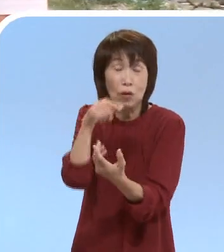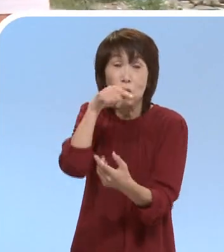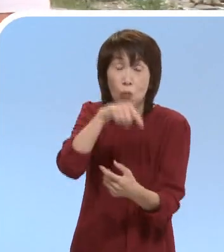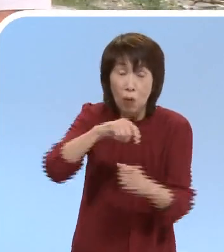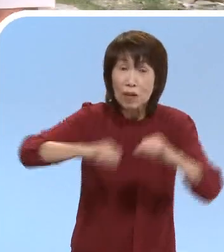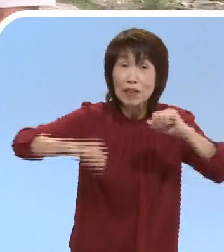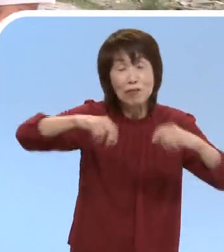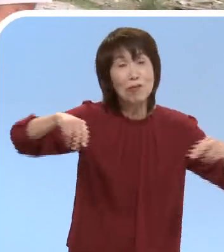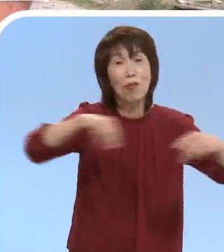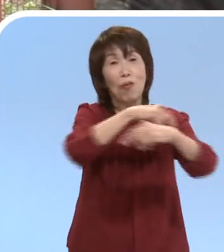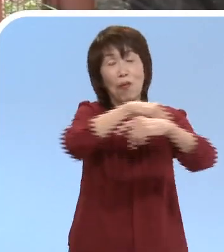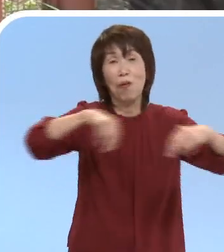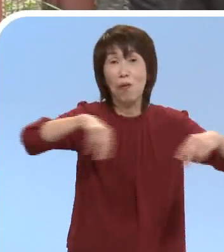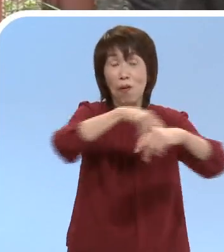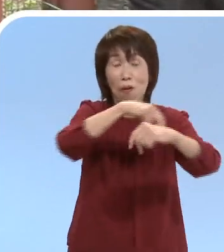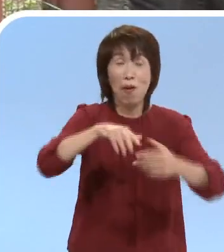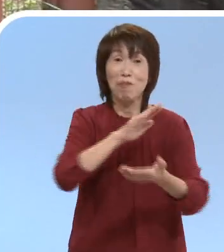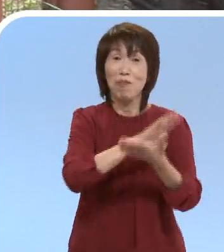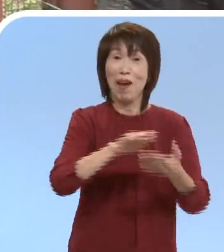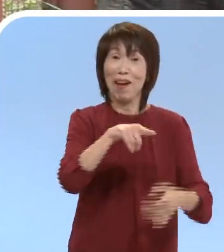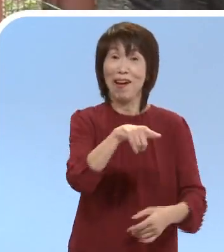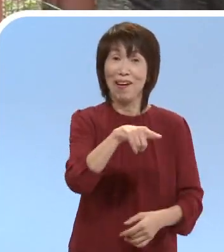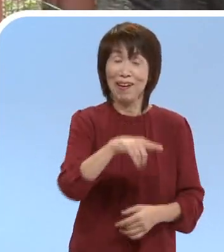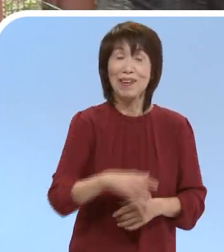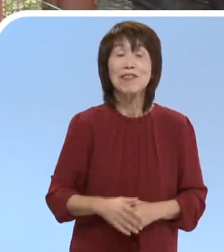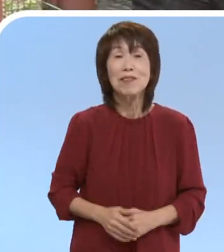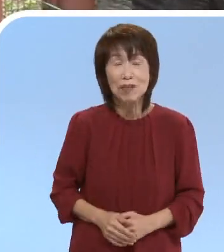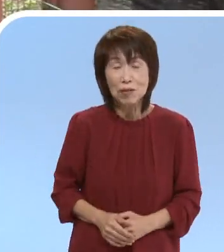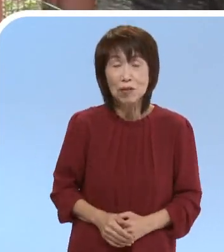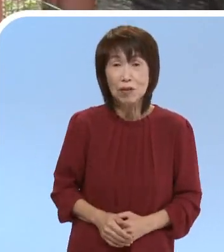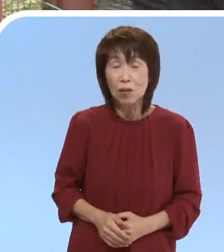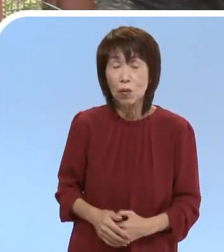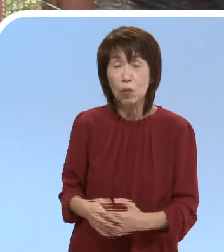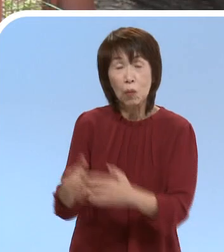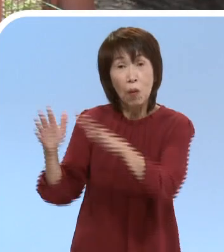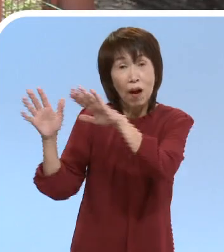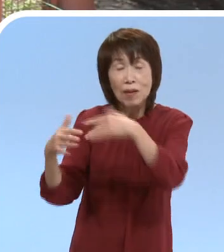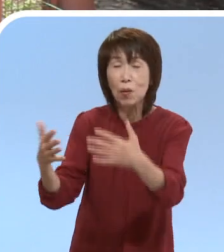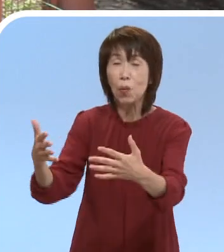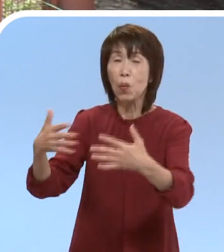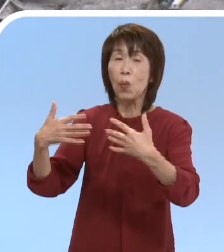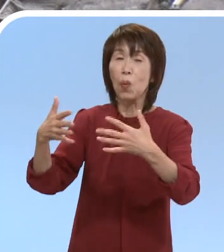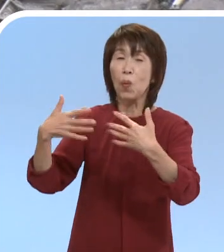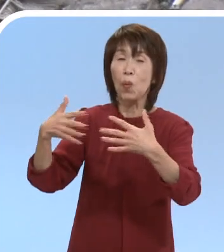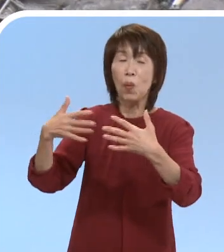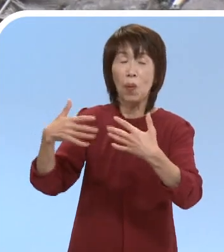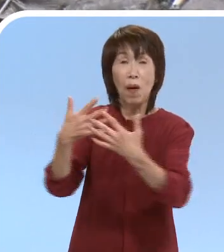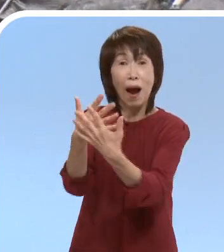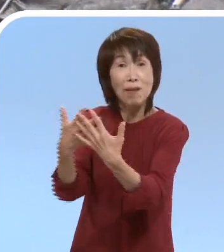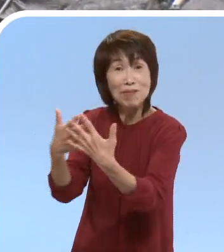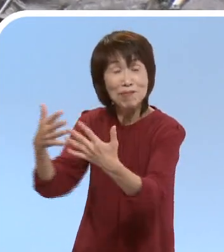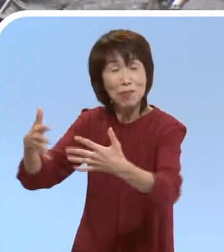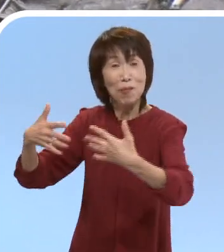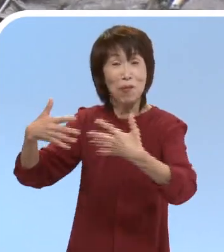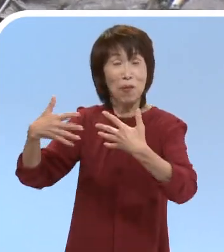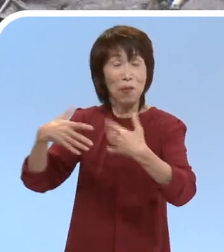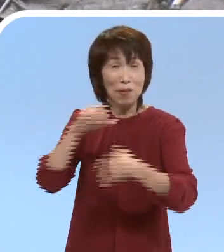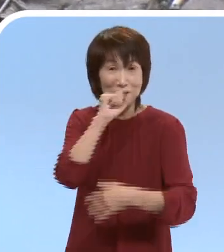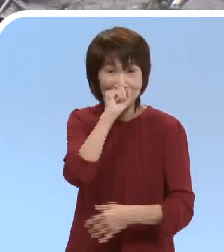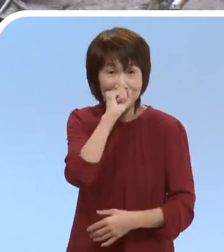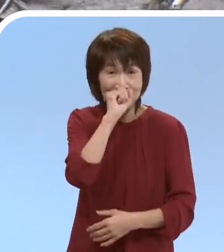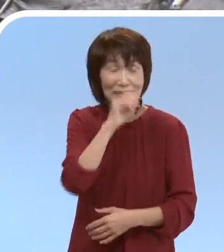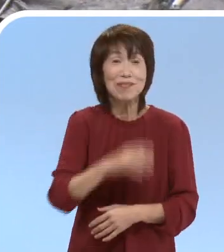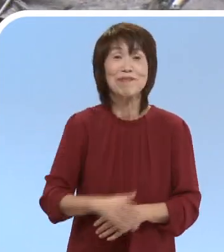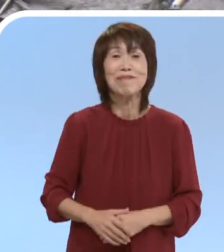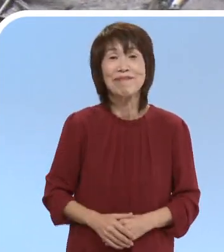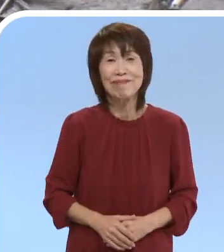まあ走り回れるように ね、 はい、そして全部カーテン網になってます。外の風が入るように、自然な風が、 はい、なん